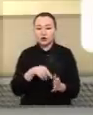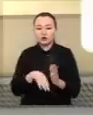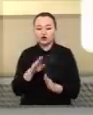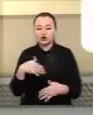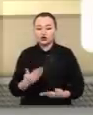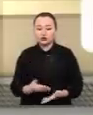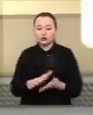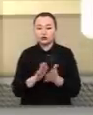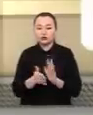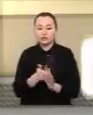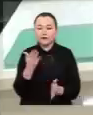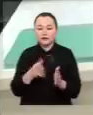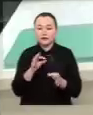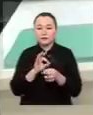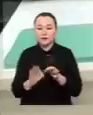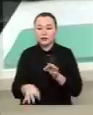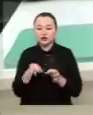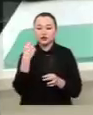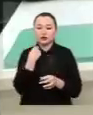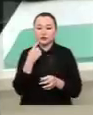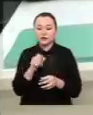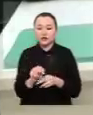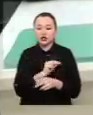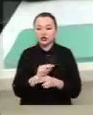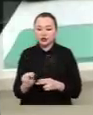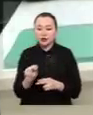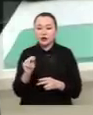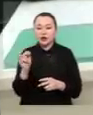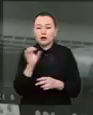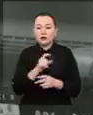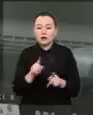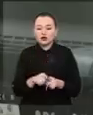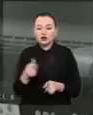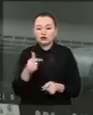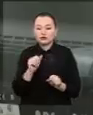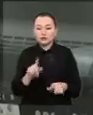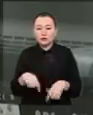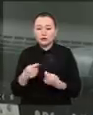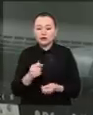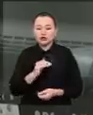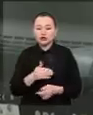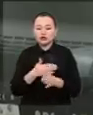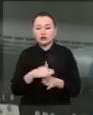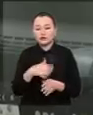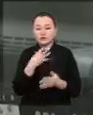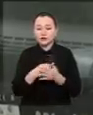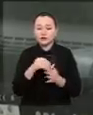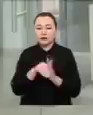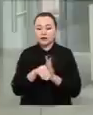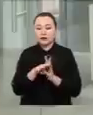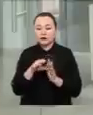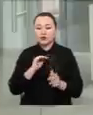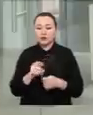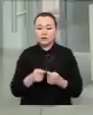улучшения жилищных условий либо погашения счетов за лечение. Также граждане могут передать часть своих накоплений в управление